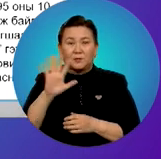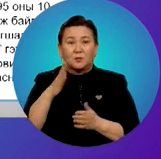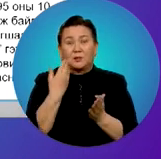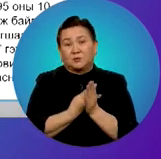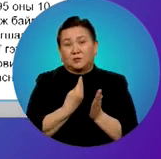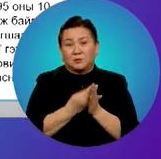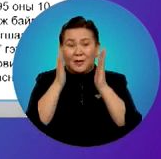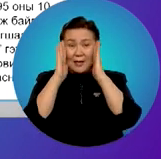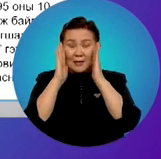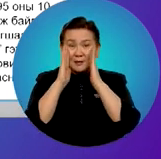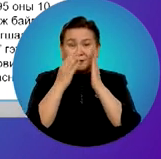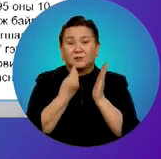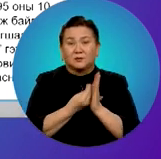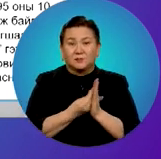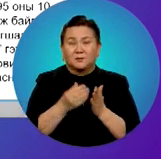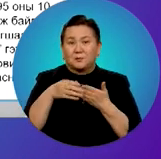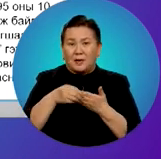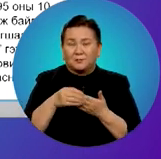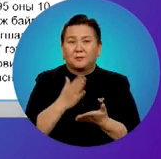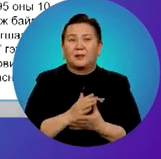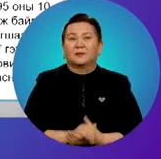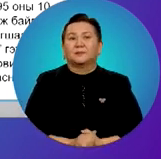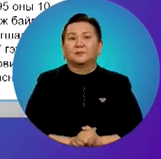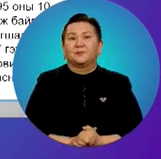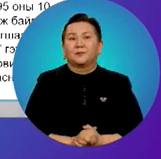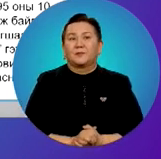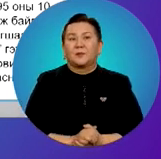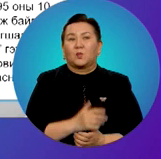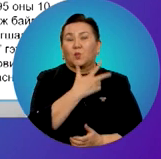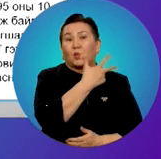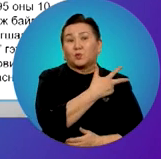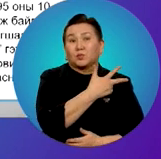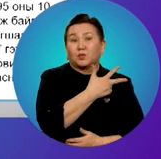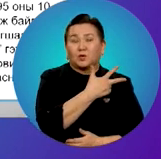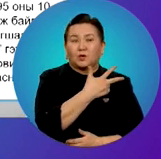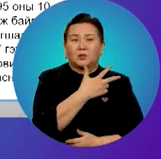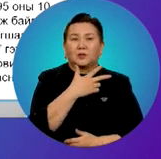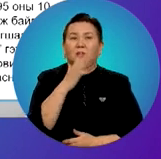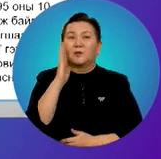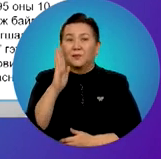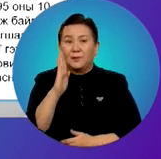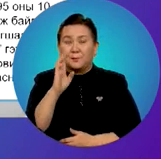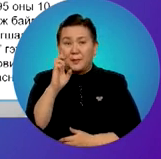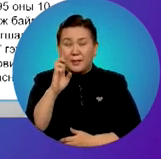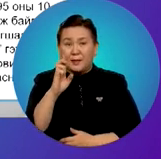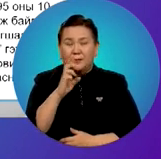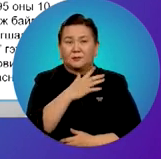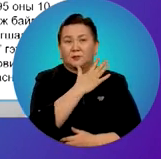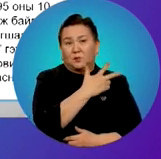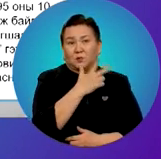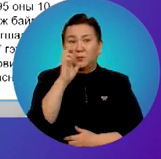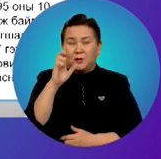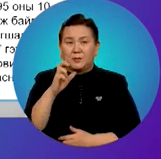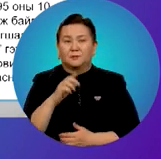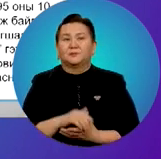нь анхаарах хэрэгтэй гэсэн ийм баримтар дэлгэрүүлсэн байна. За дараачих нь гуравт нь болохоор б хувилбарыг одоо дэлгэрүүлсэн